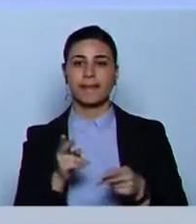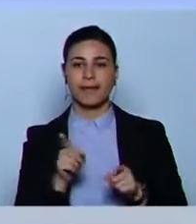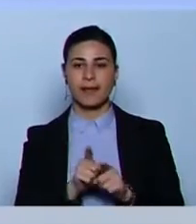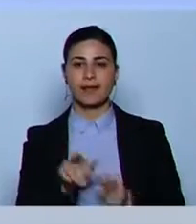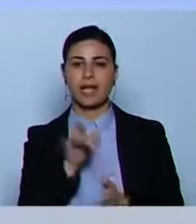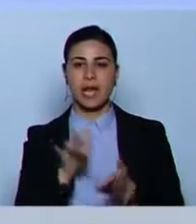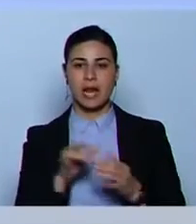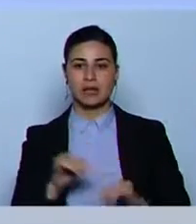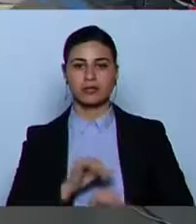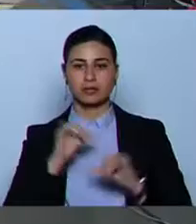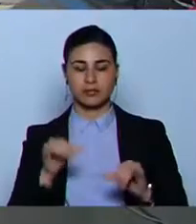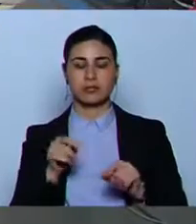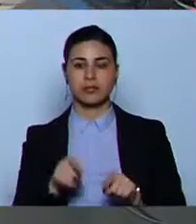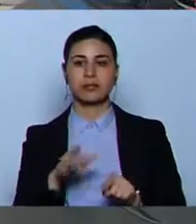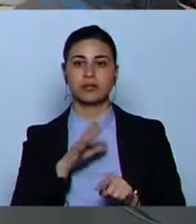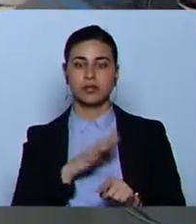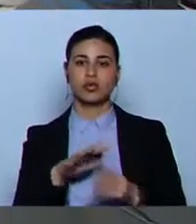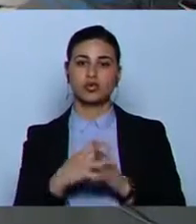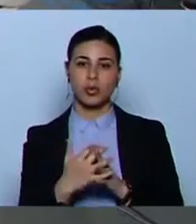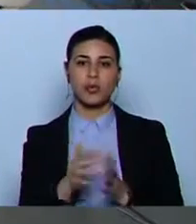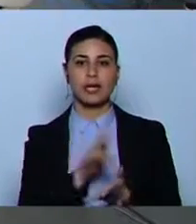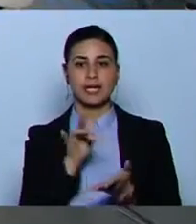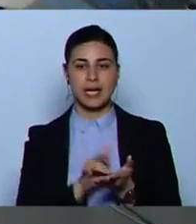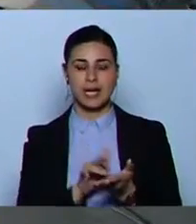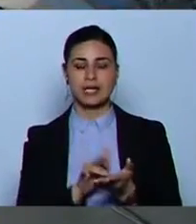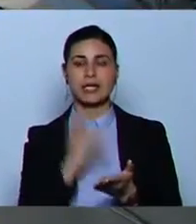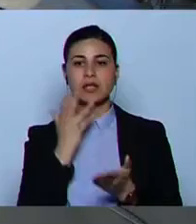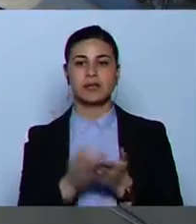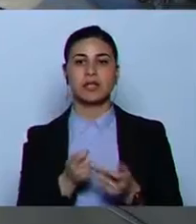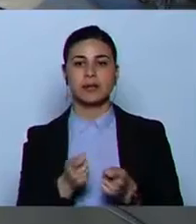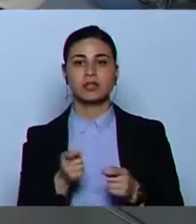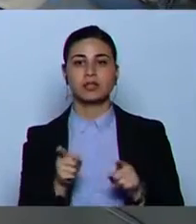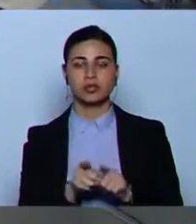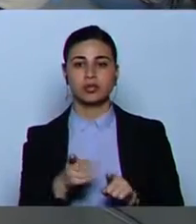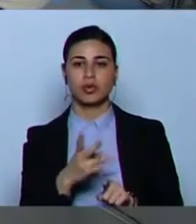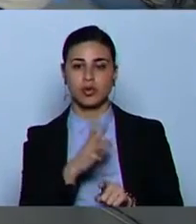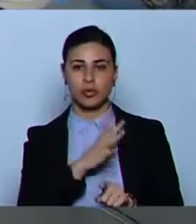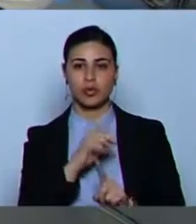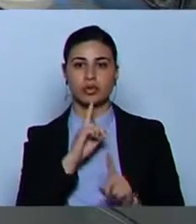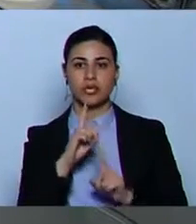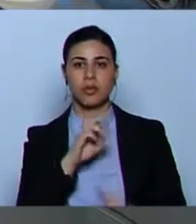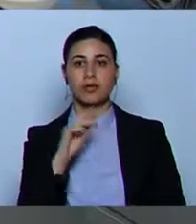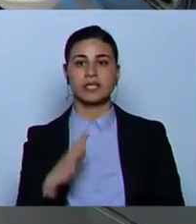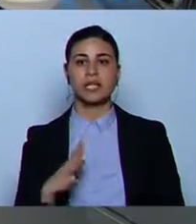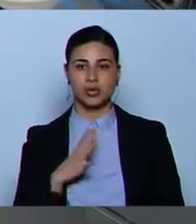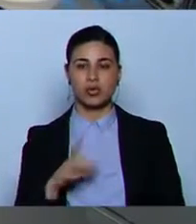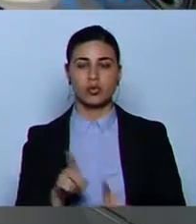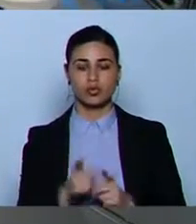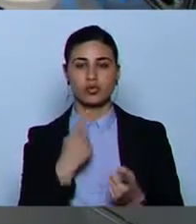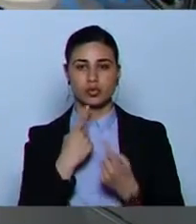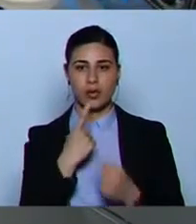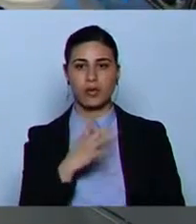ქალაქების და იქ იყო კიდევ აქ თქვა სოფლის და თემის დონეზე ჩატანა თვითმმართველობების, ამაზეც უნდა ყოფილიყო საუბარი და იყო საუბარი,